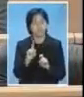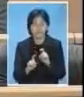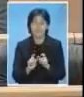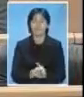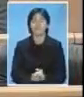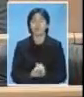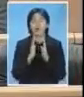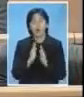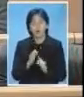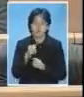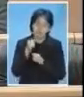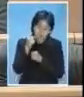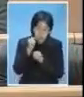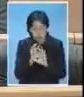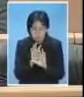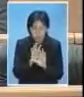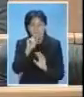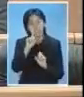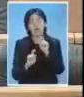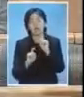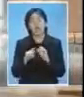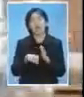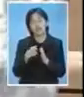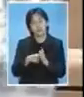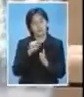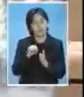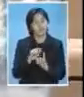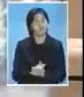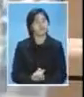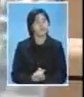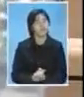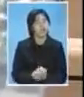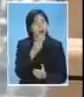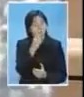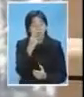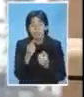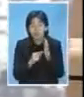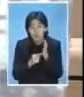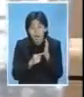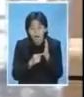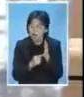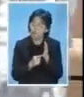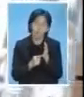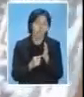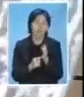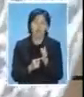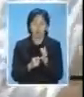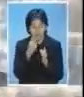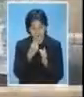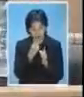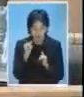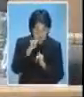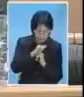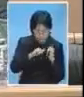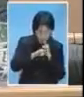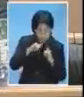คคลที่มีการประท้วงเสียชีวิตครับท่านประธานนี่เป็นความจงใจและตั้งใจเลยครับท่านประธานที่เคารพ